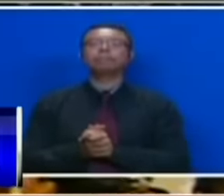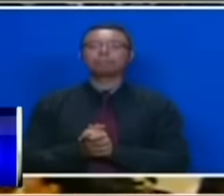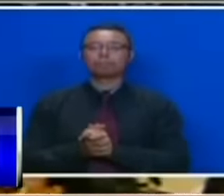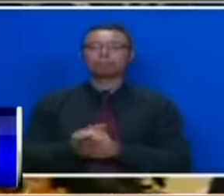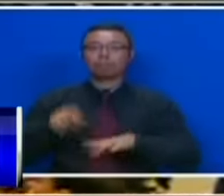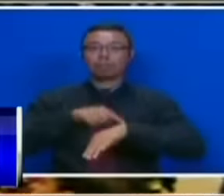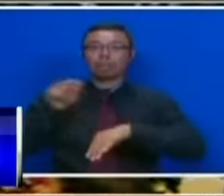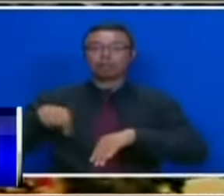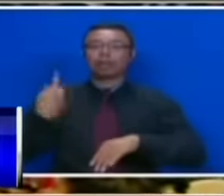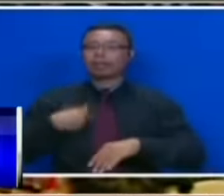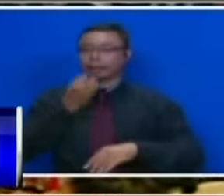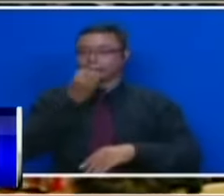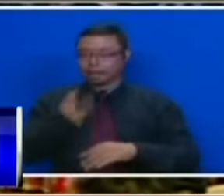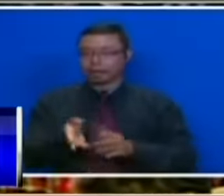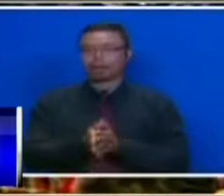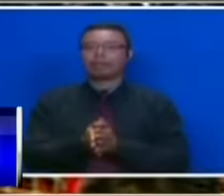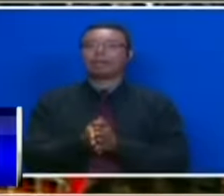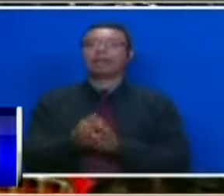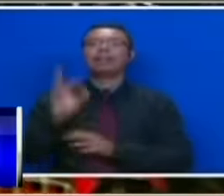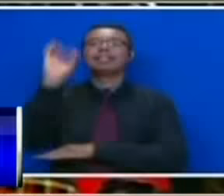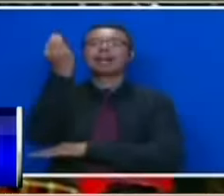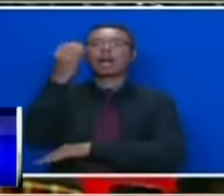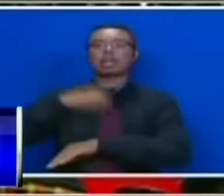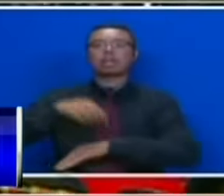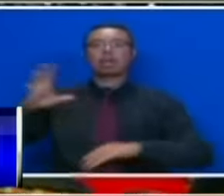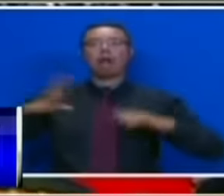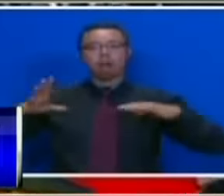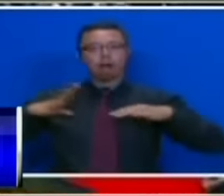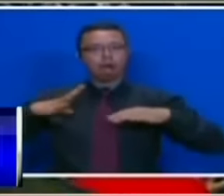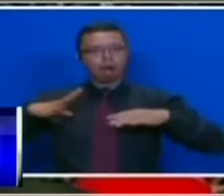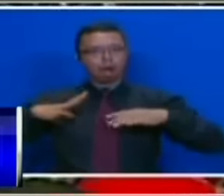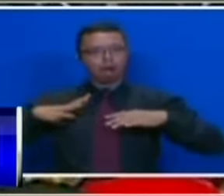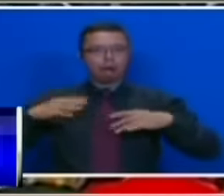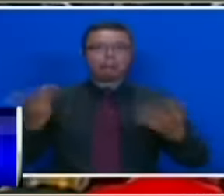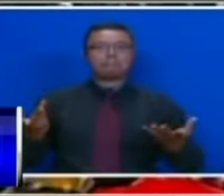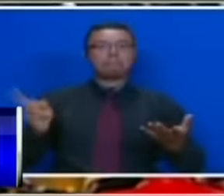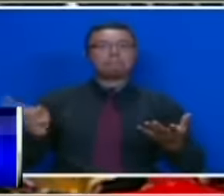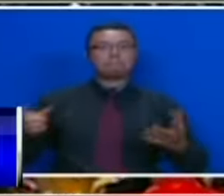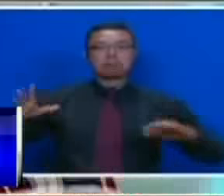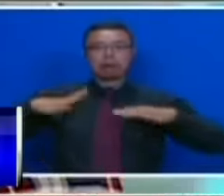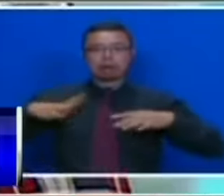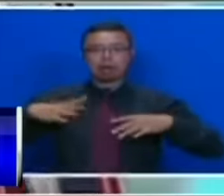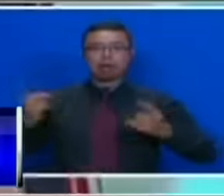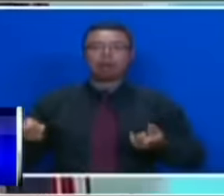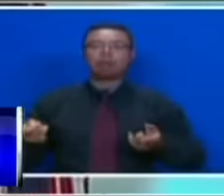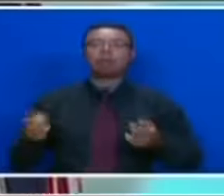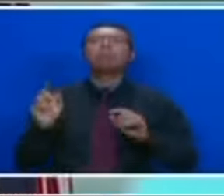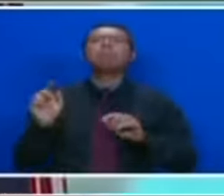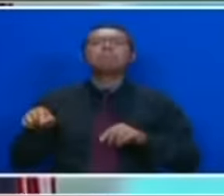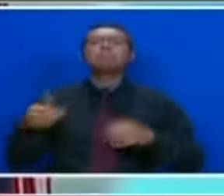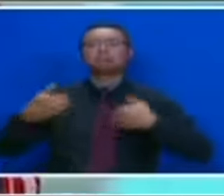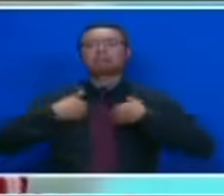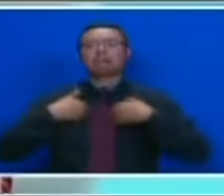Ya, itulah yang kami katakan. DKI ini kaya raya. Kenapa kaya raya? Karena masih